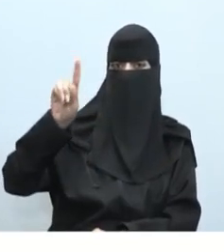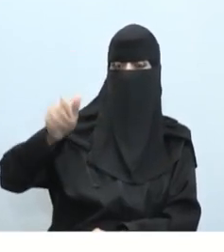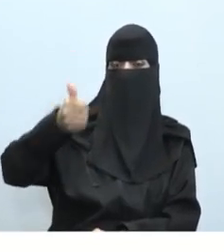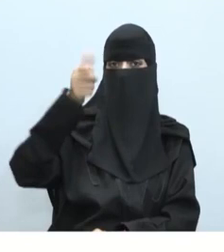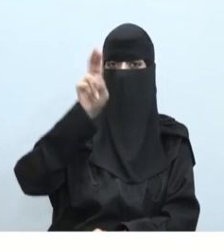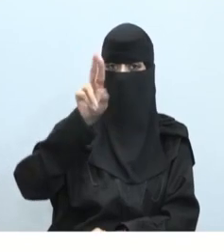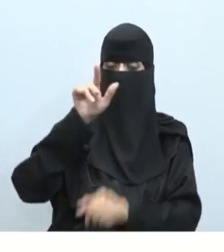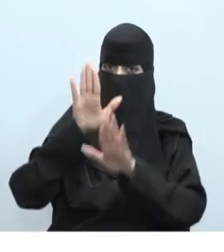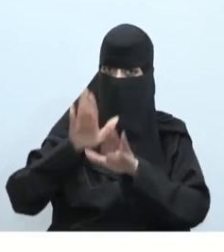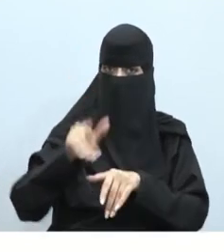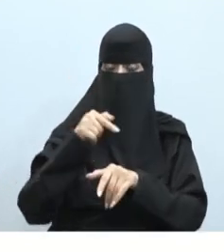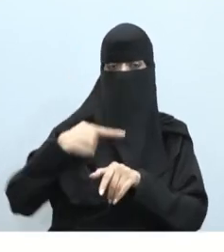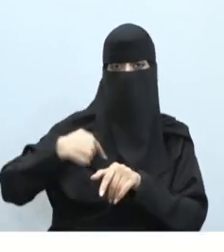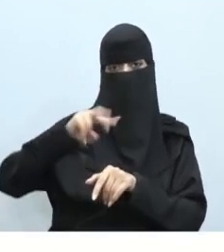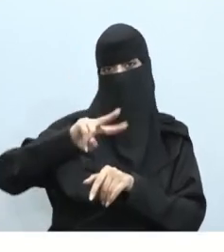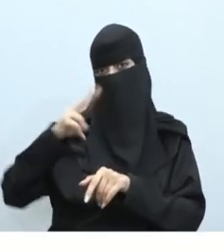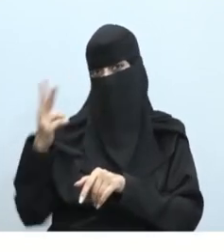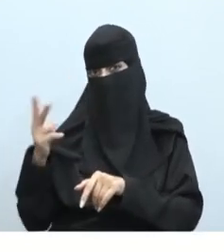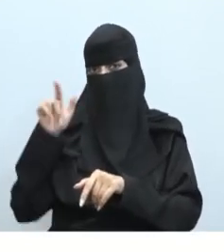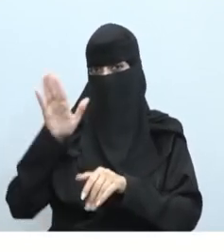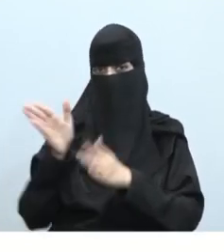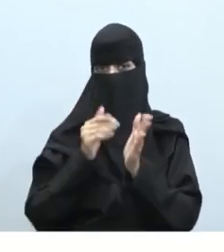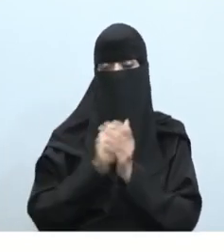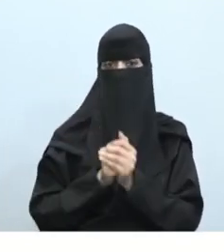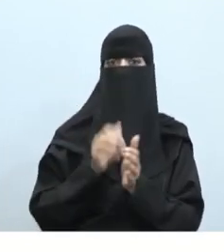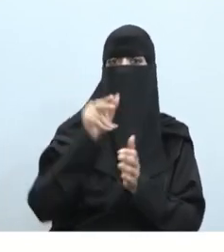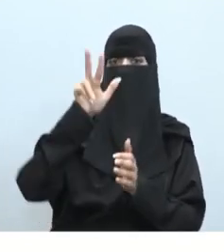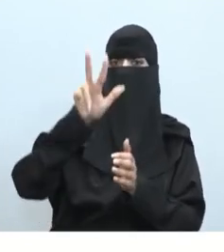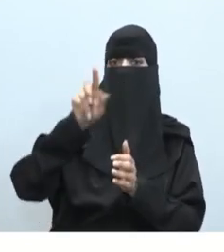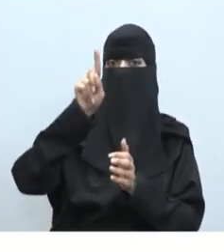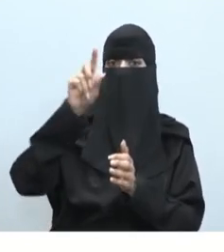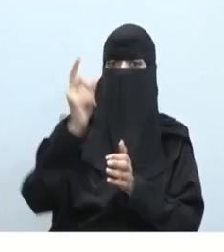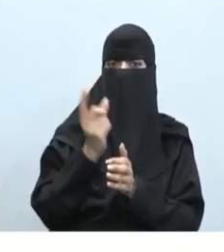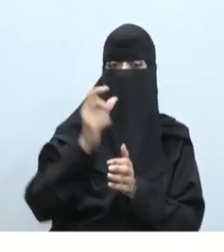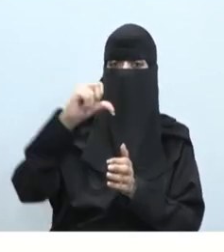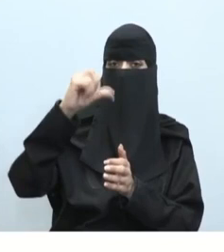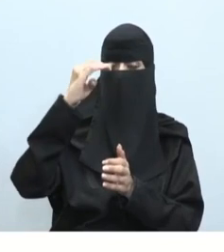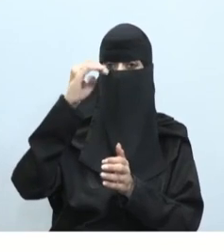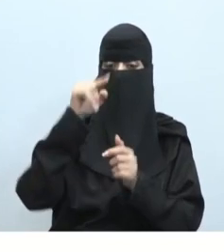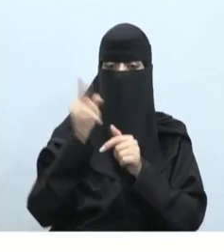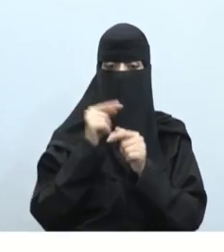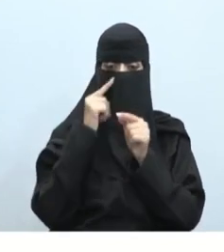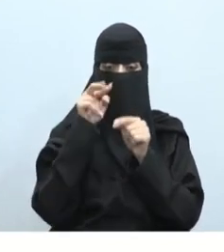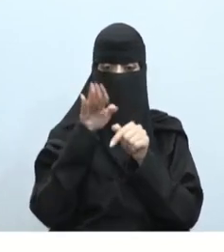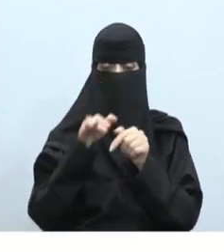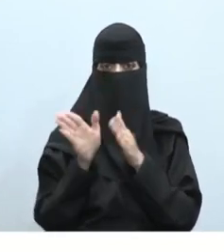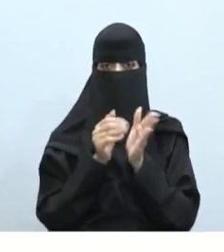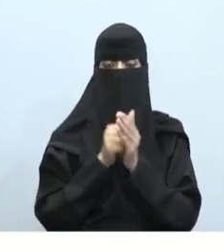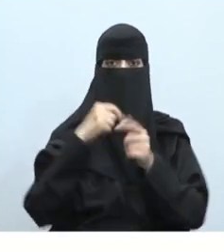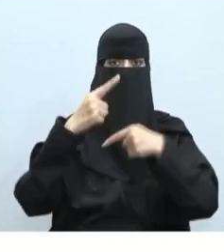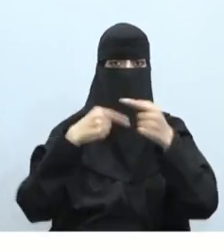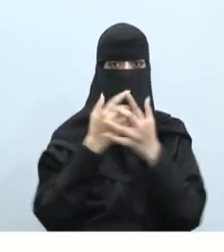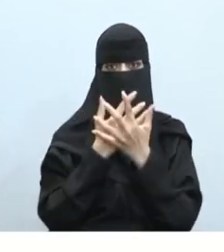ولها مسمن اخر ايضا البروج قد يكون لدينا مسمى البروج ابناء وبنات الطلاب